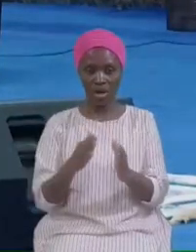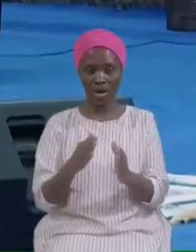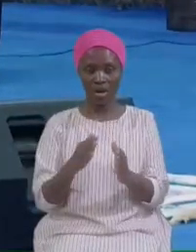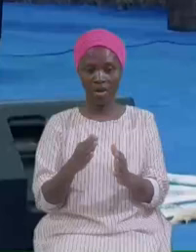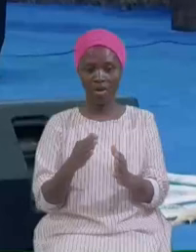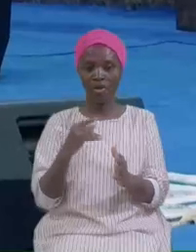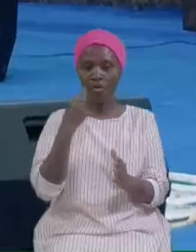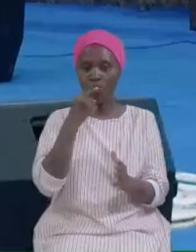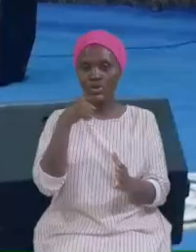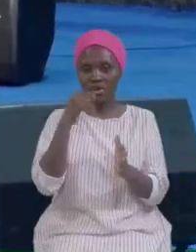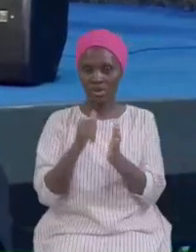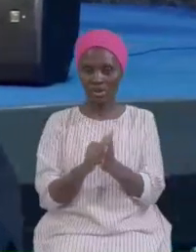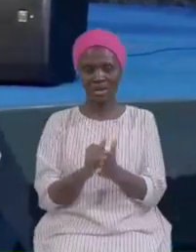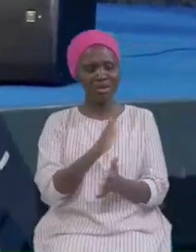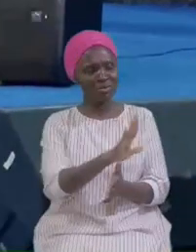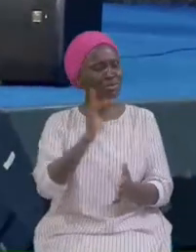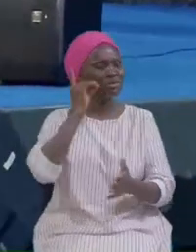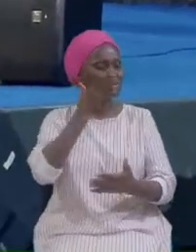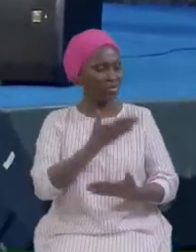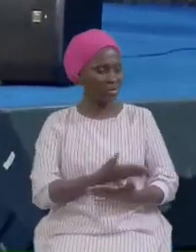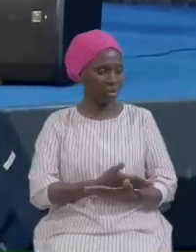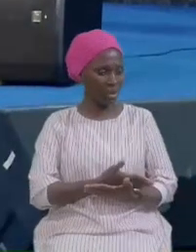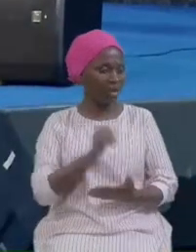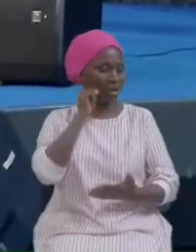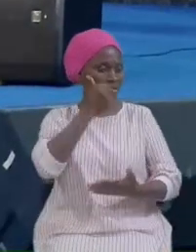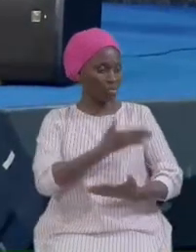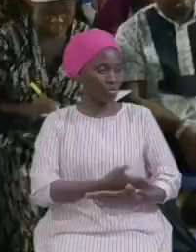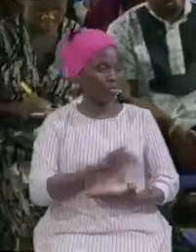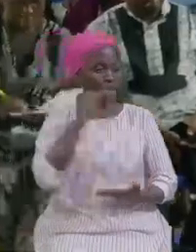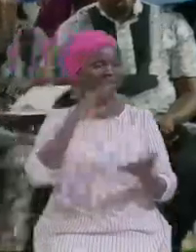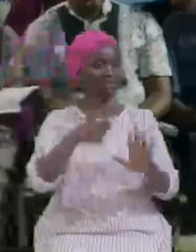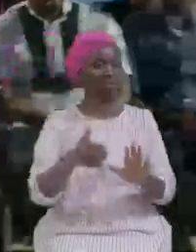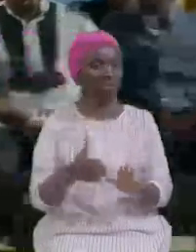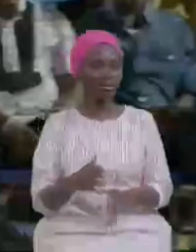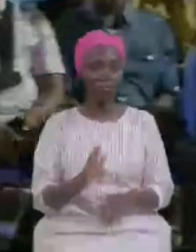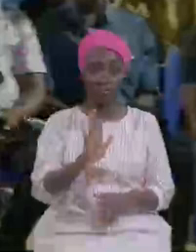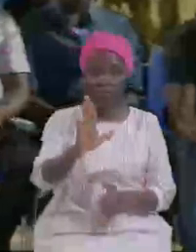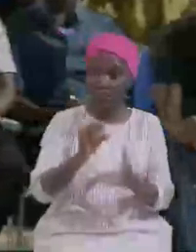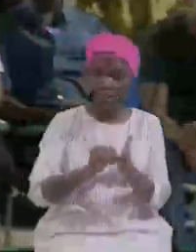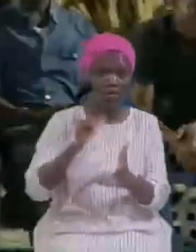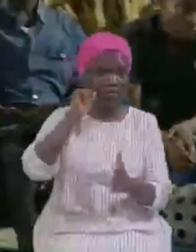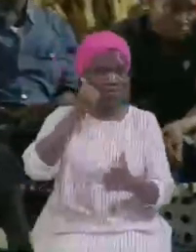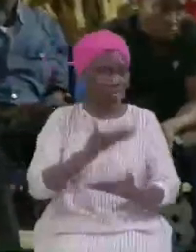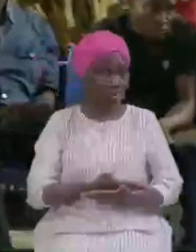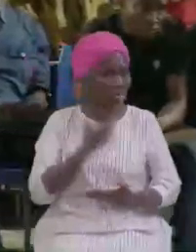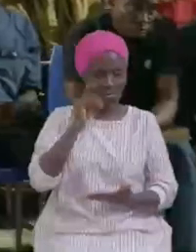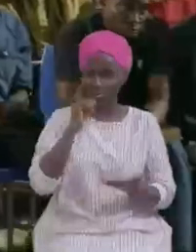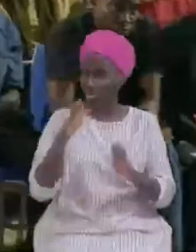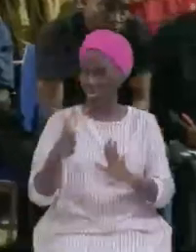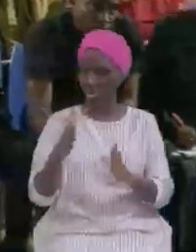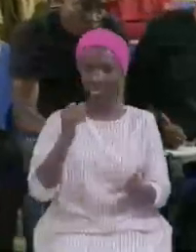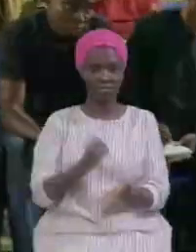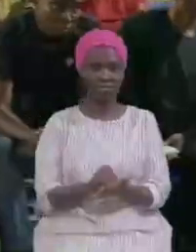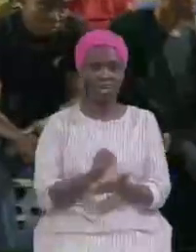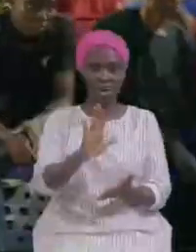ta fille est morte. Ta fille ne mourra pas. Ton fils